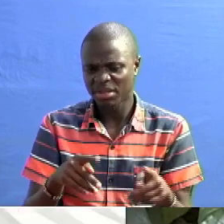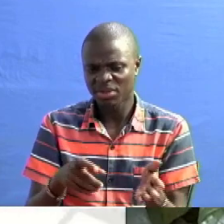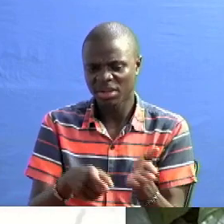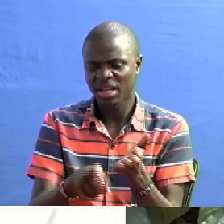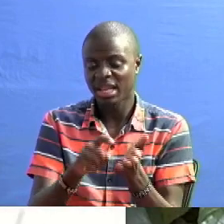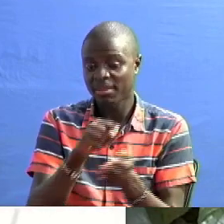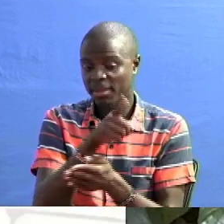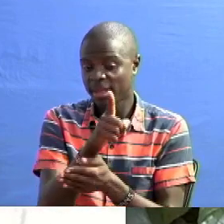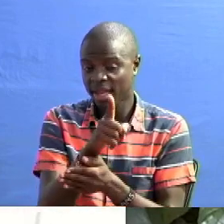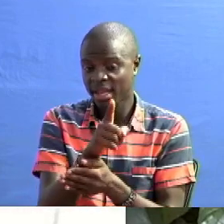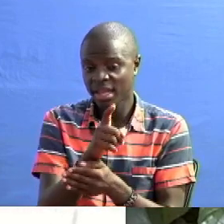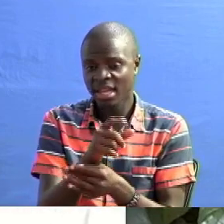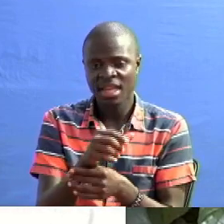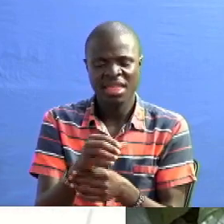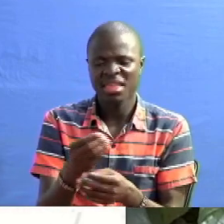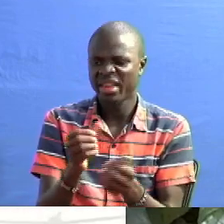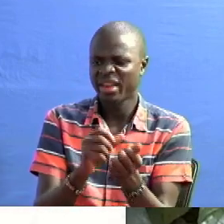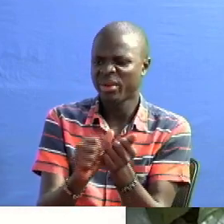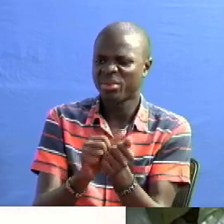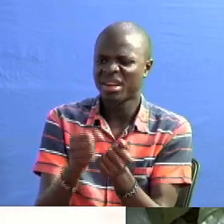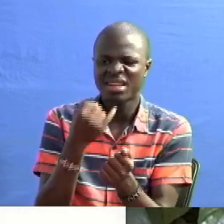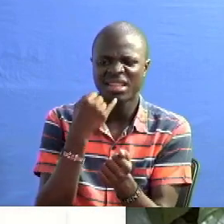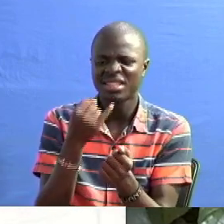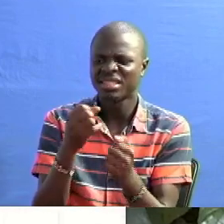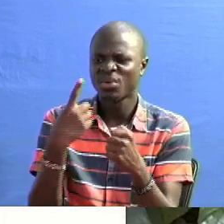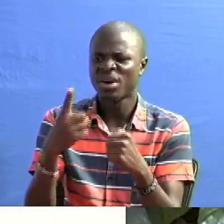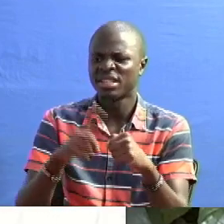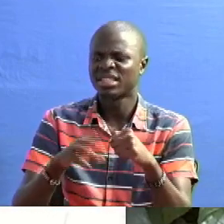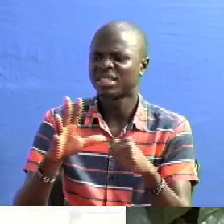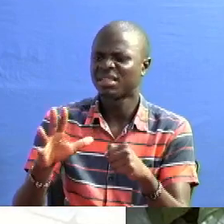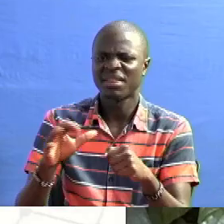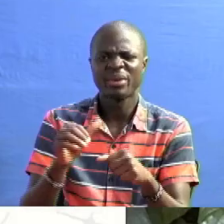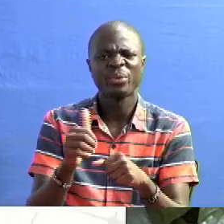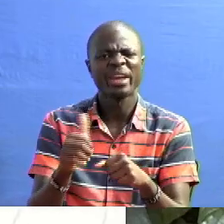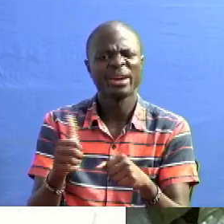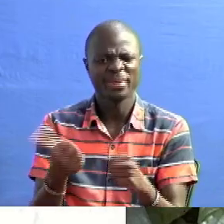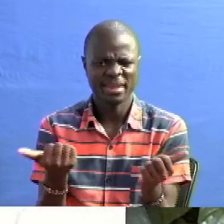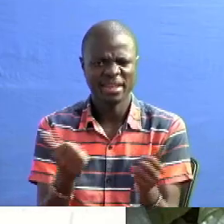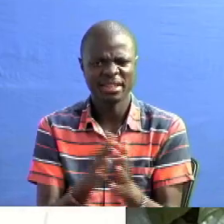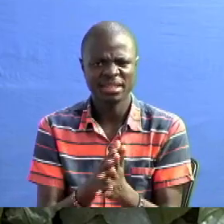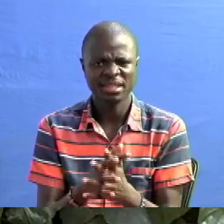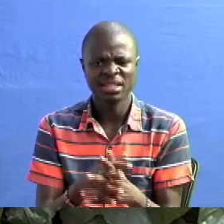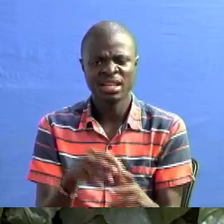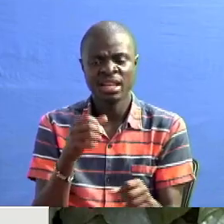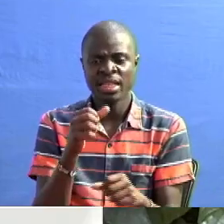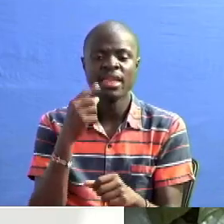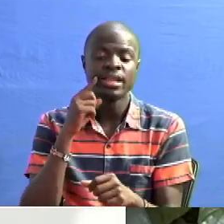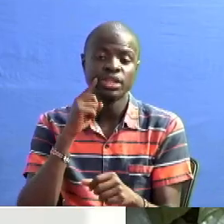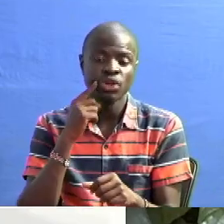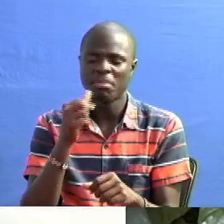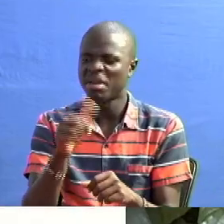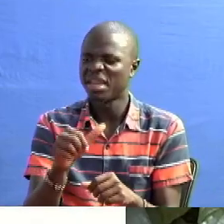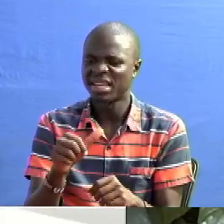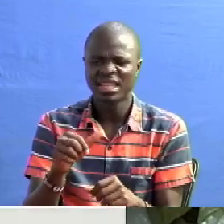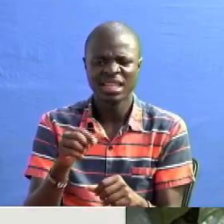juu jamani. Unga ndio yanadanganya watu 65. Ni wapi unga inatua 65 kwa tumaini 65? Duka yote ukienda kununua